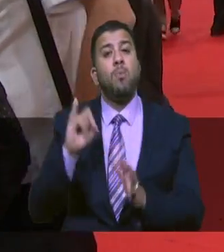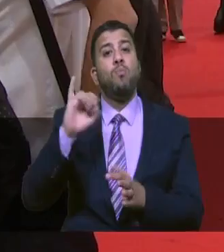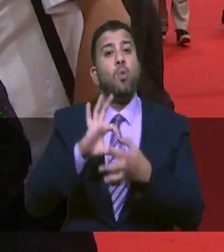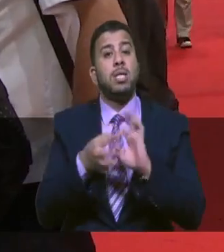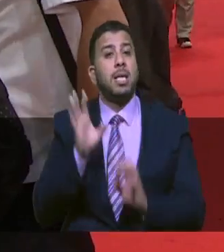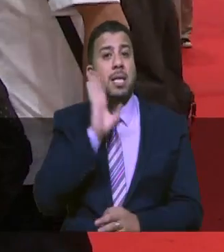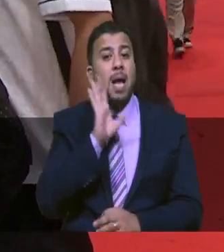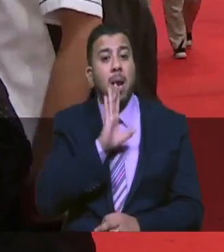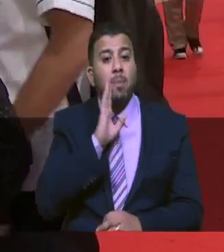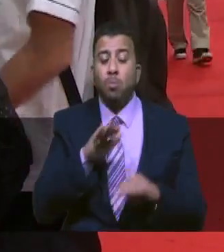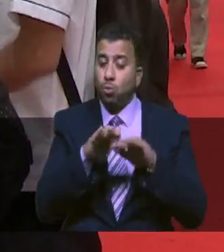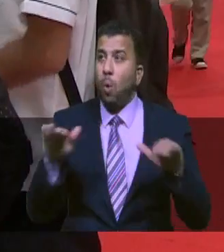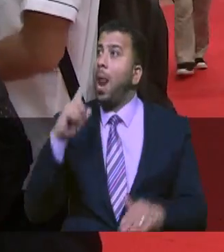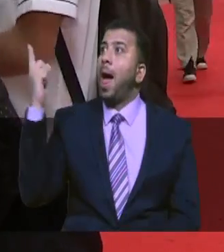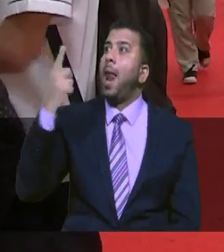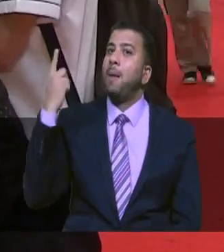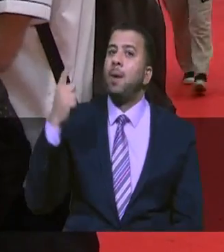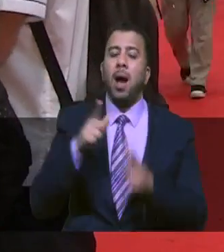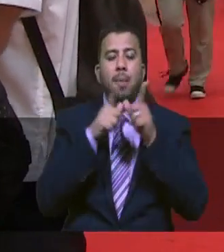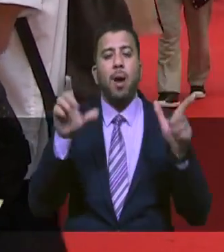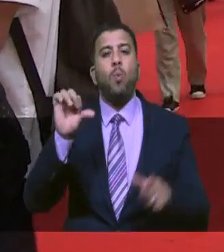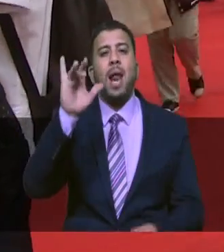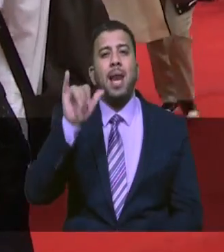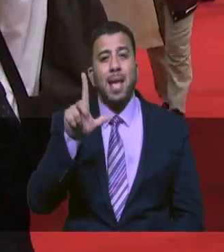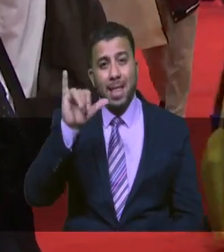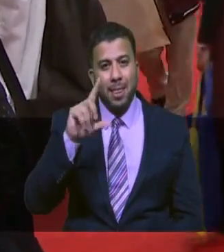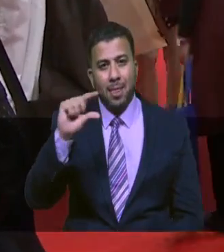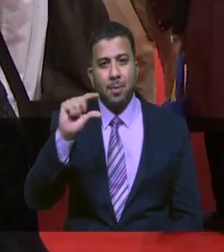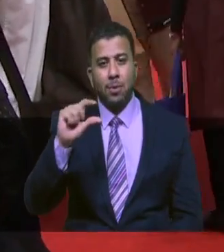ومؤسسات تعليمية على مستوى العالم. لأخبار الدار وليد عارف، دبي.